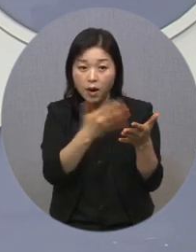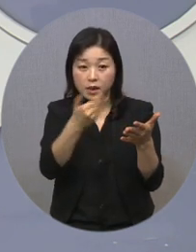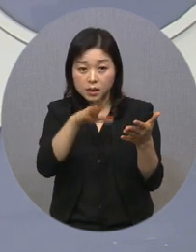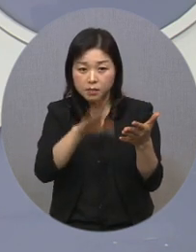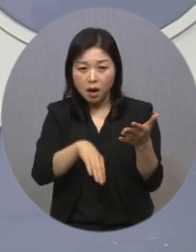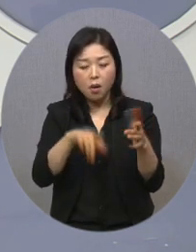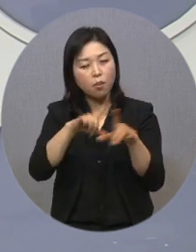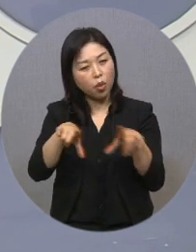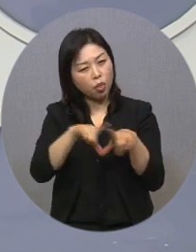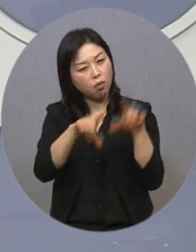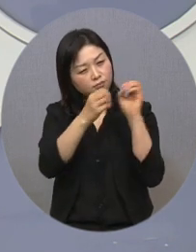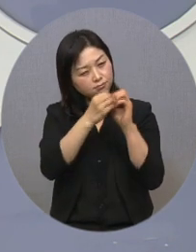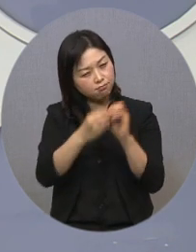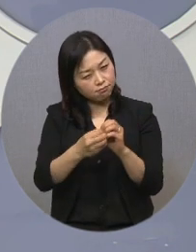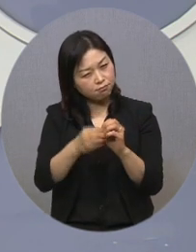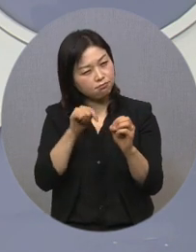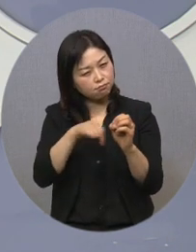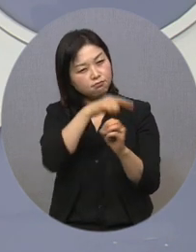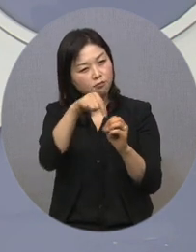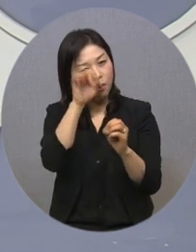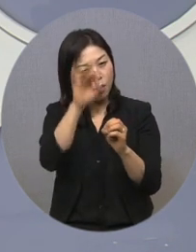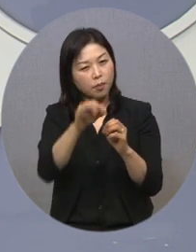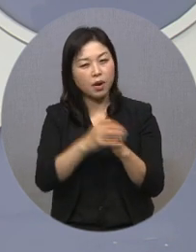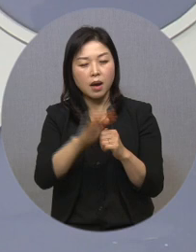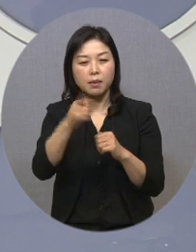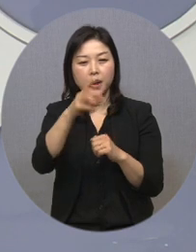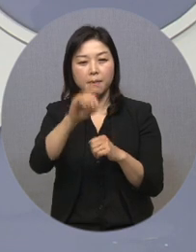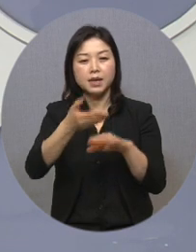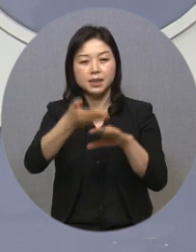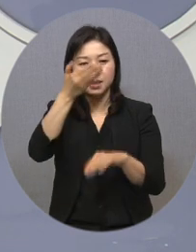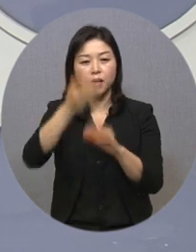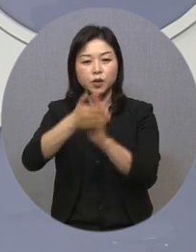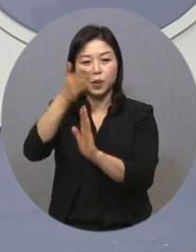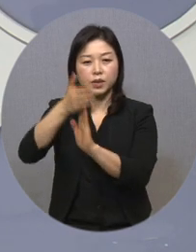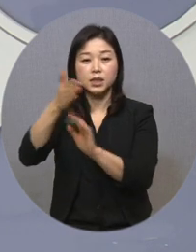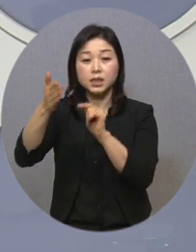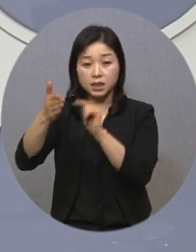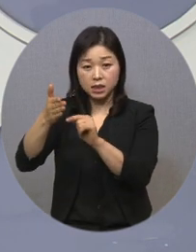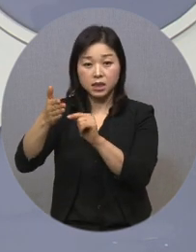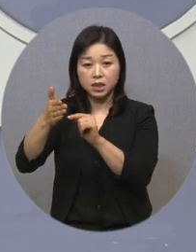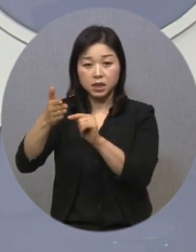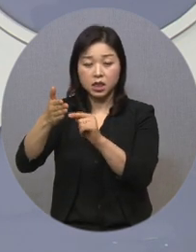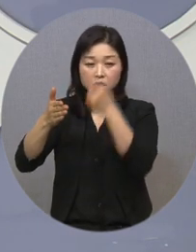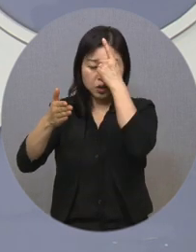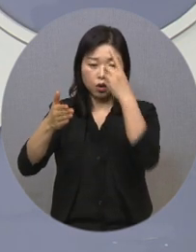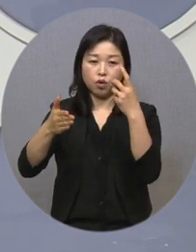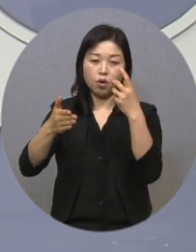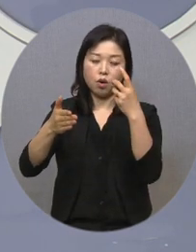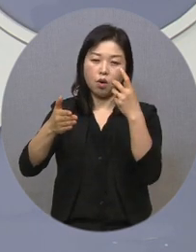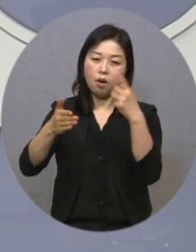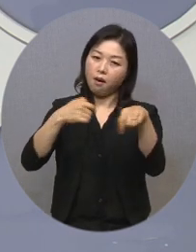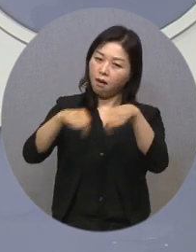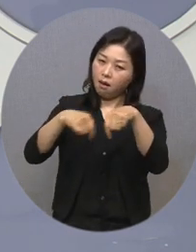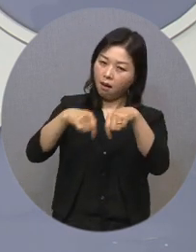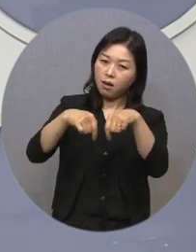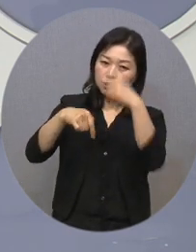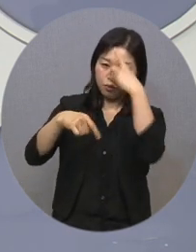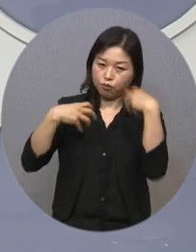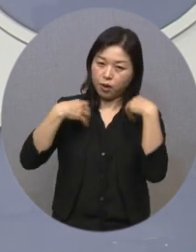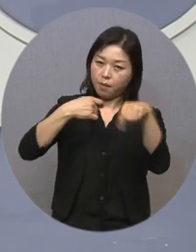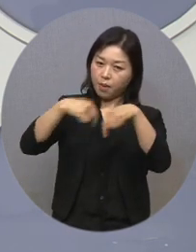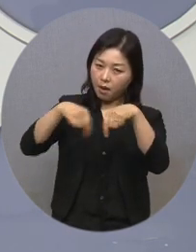통상적으로 지금까지 사례를 보면 100만 이상 된 도시를 대상으로 해서 정무적 판단에 의해서